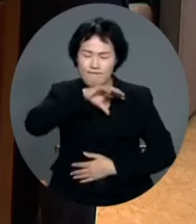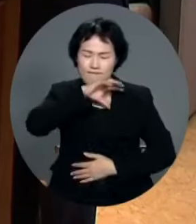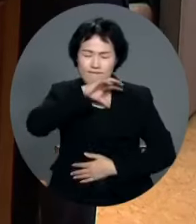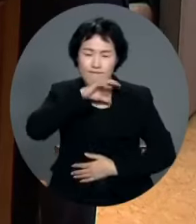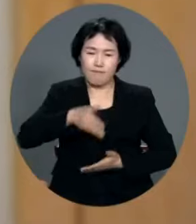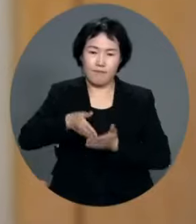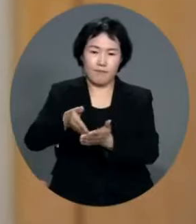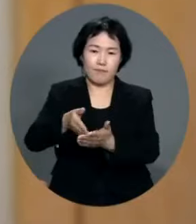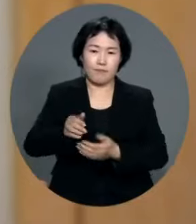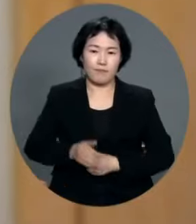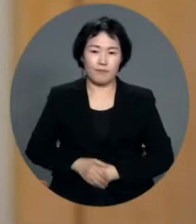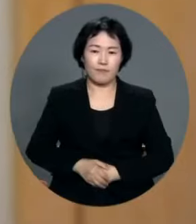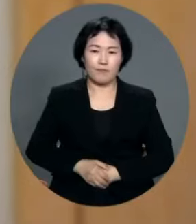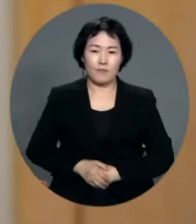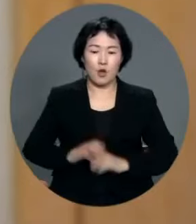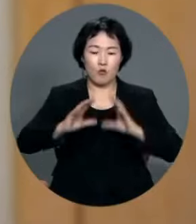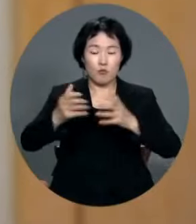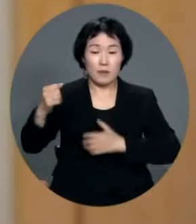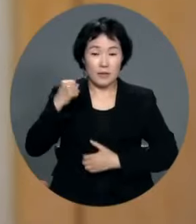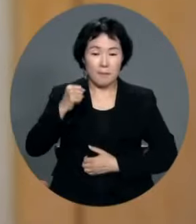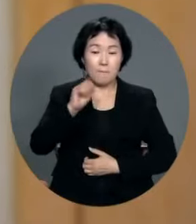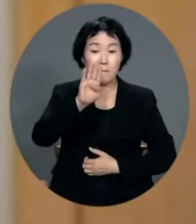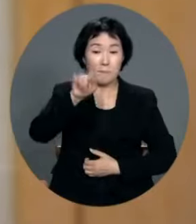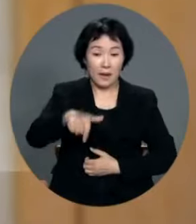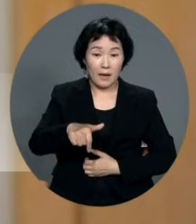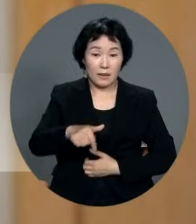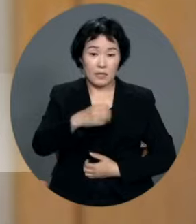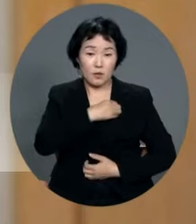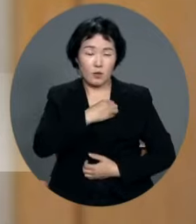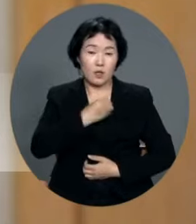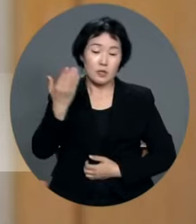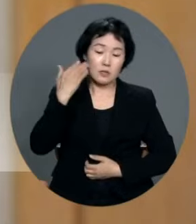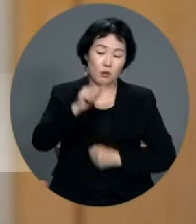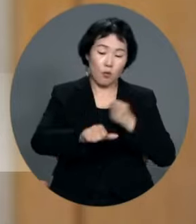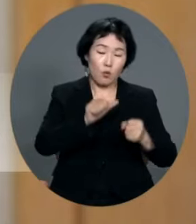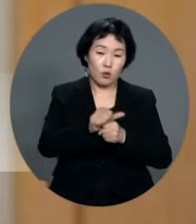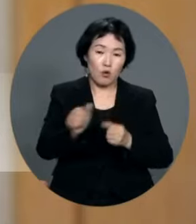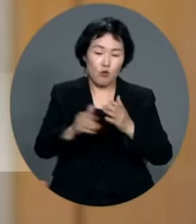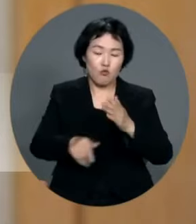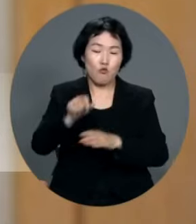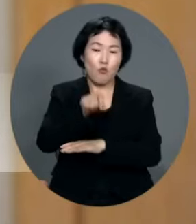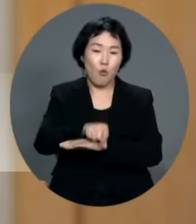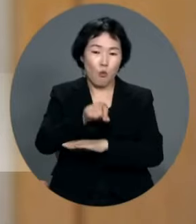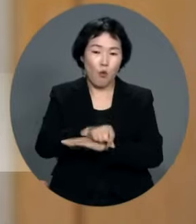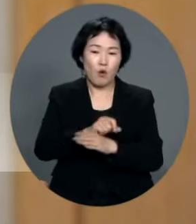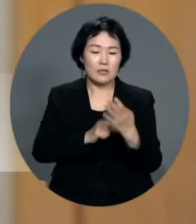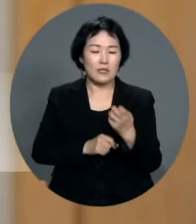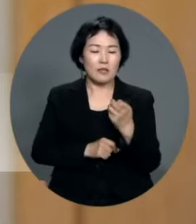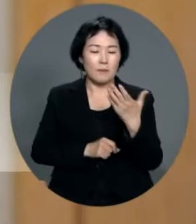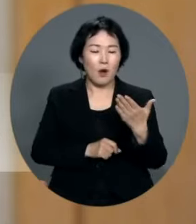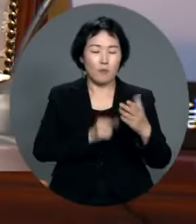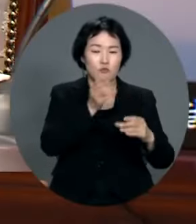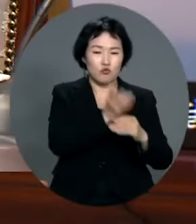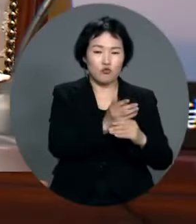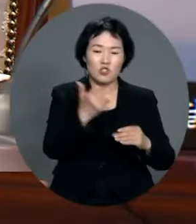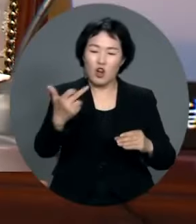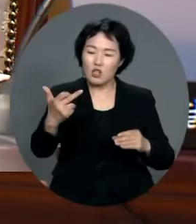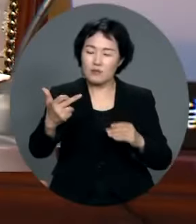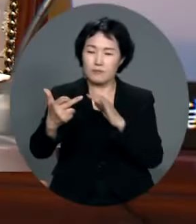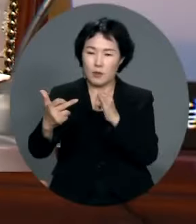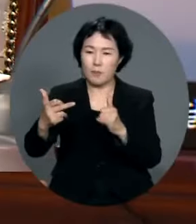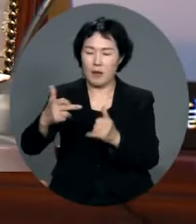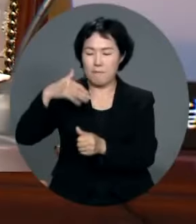따져물었습니다. 박성훈 국민의힘 의원은 최근 5년간 금품 수수한 국세청 공무원 39명 가운데